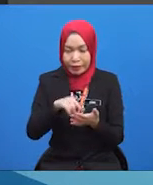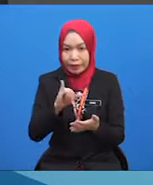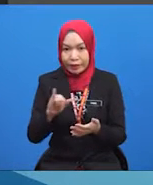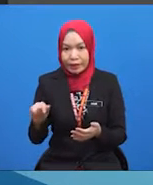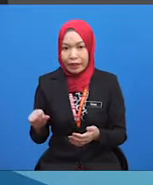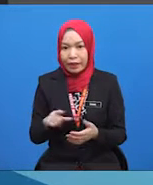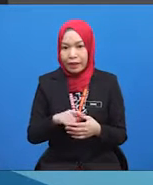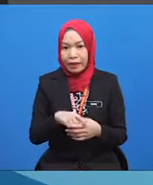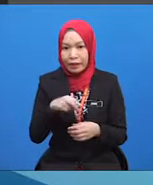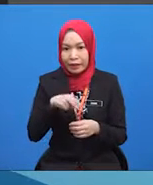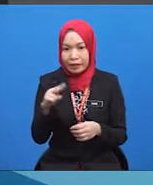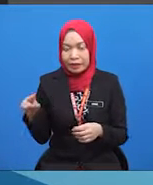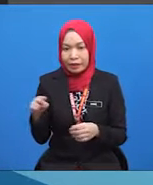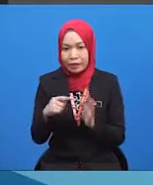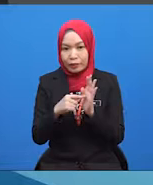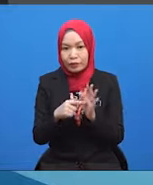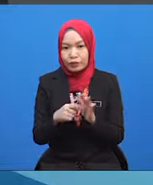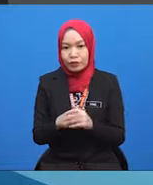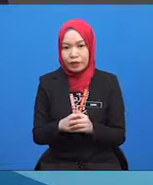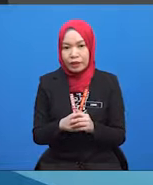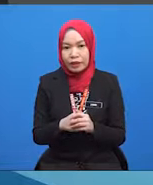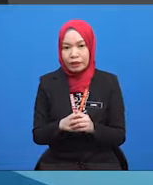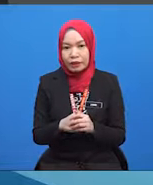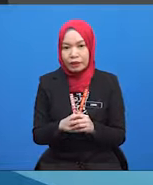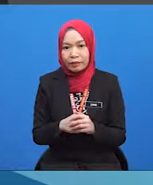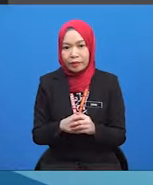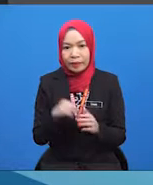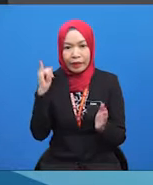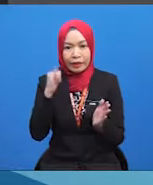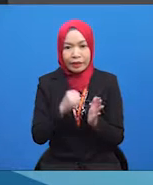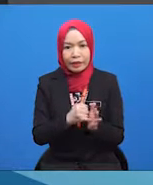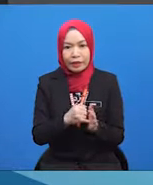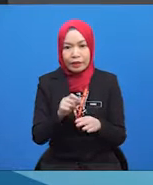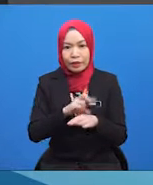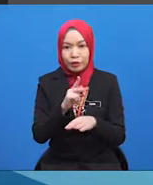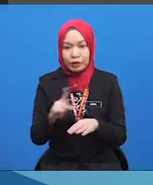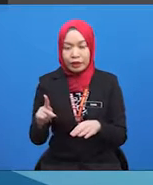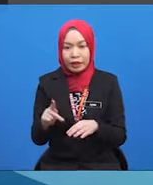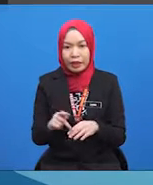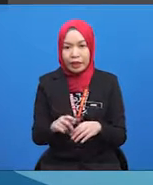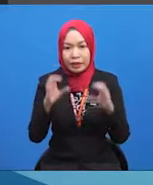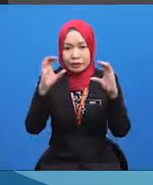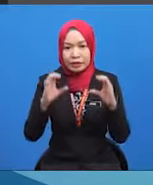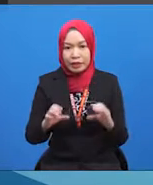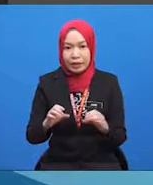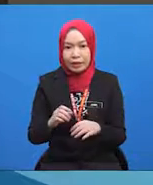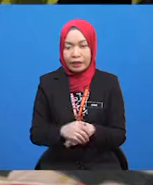paparan cropping image menggunakan teknik Quick Selection Tool.